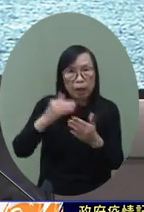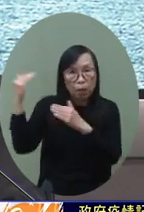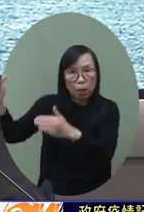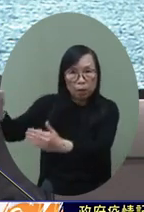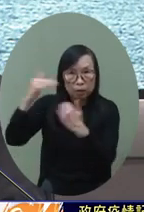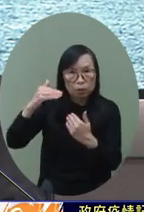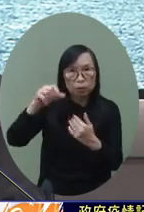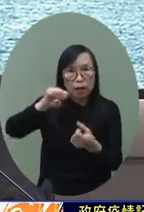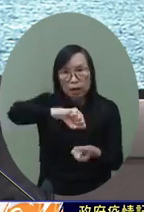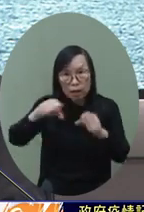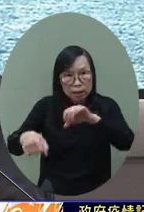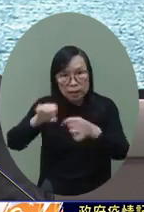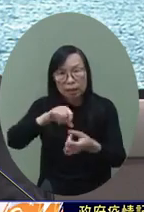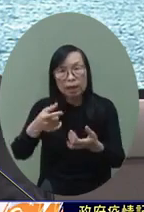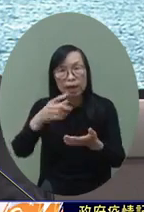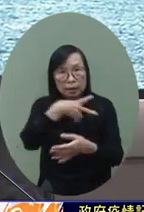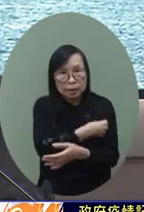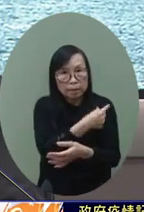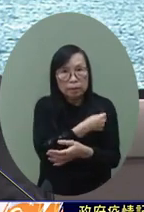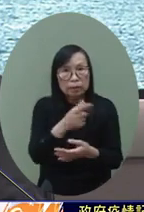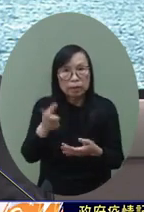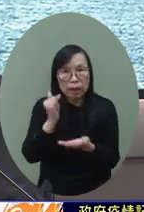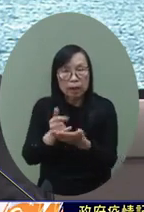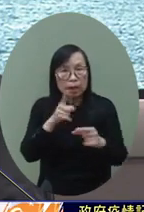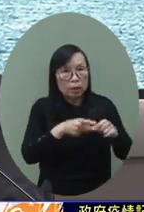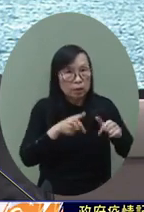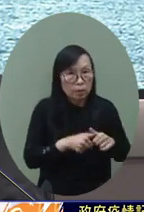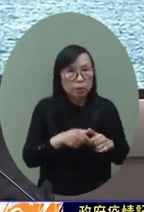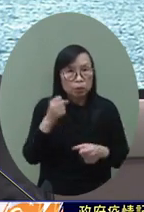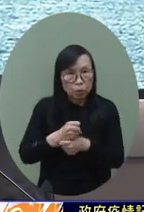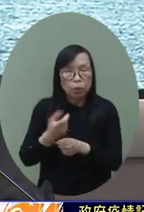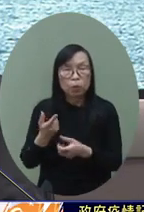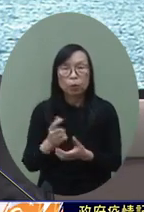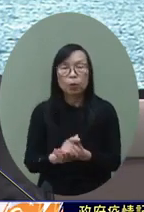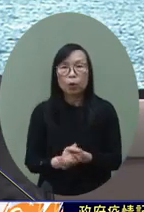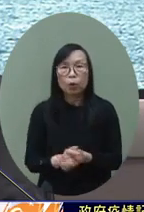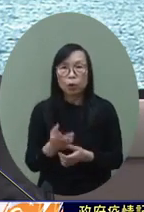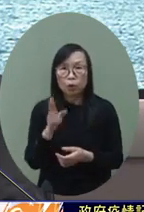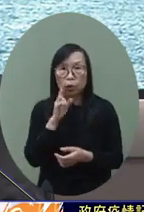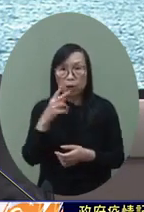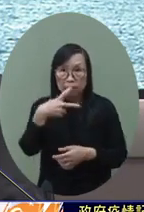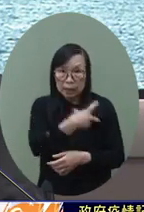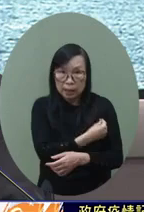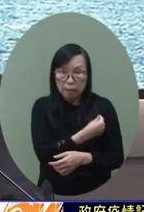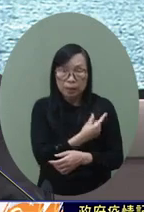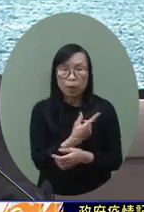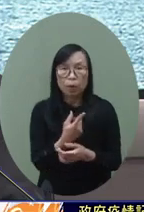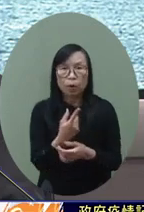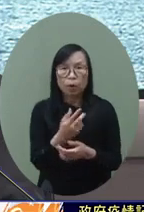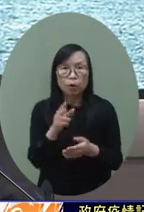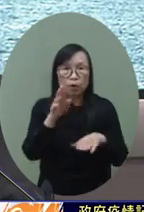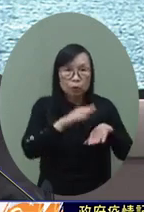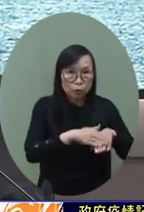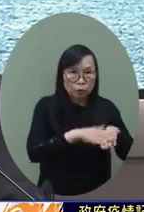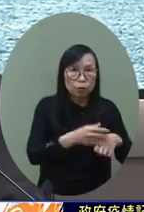釋要求嘅疫苗咧，就會喺呢啲中心進行啦。咁當然，如果有啲疫苗佢嗰個嘅儲存規格